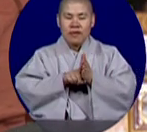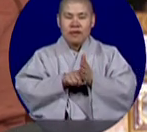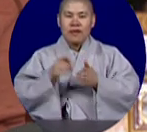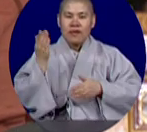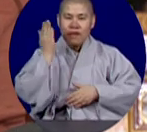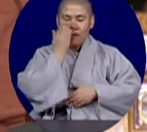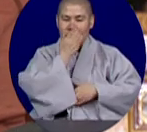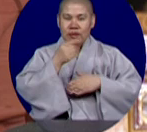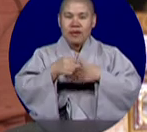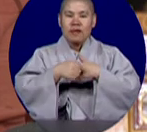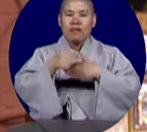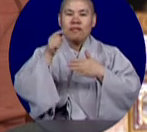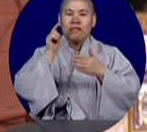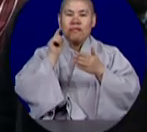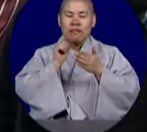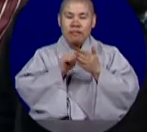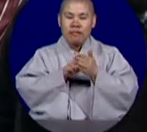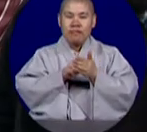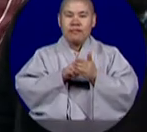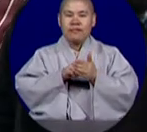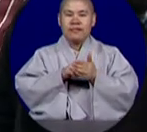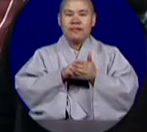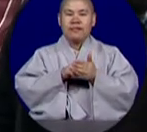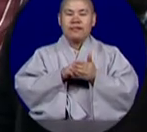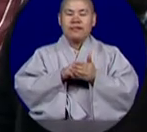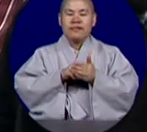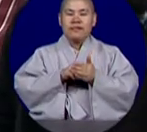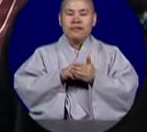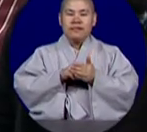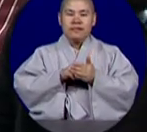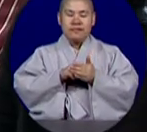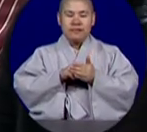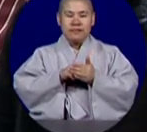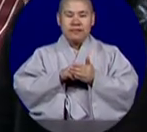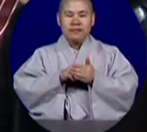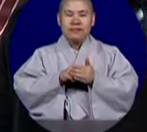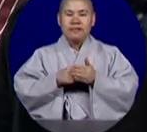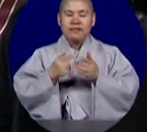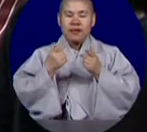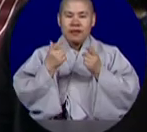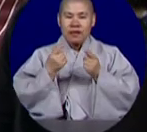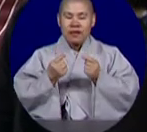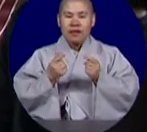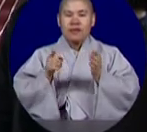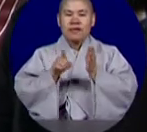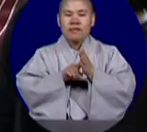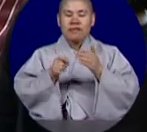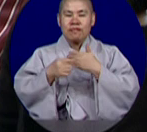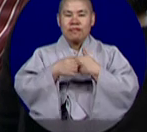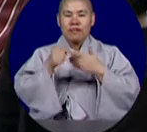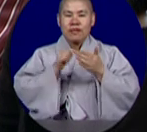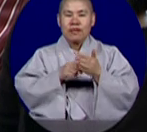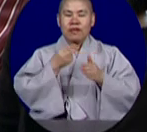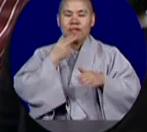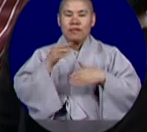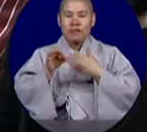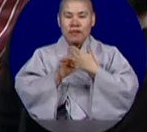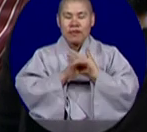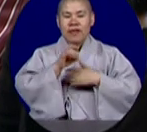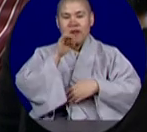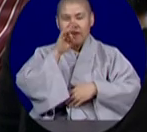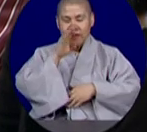청정한 마음이다. 정심이다. 이런 신심이 없으면 안 되는